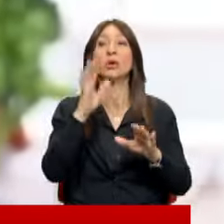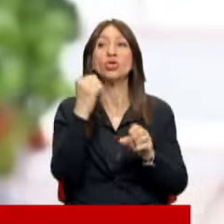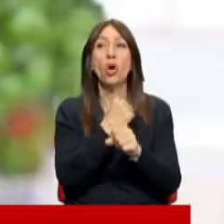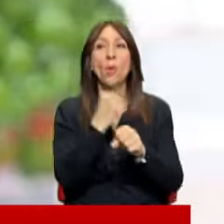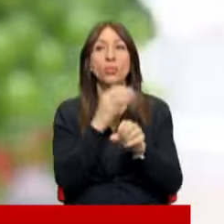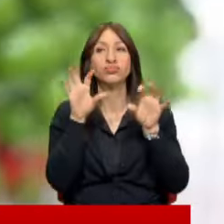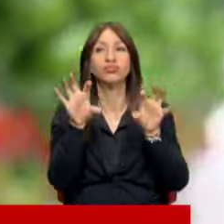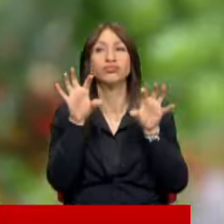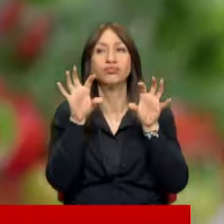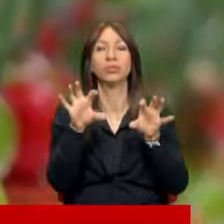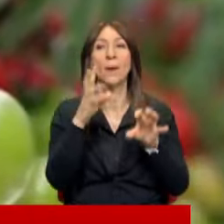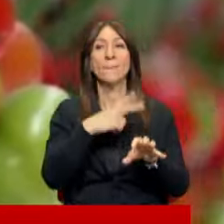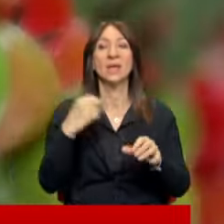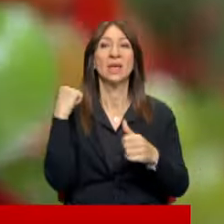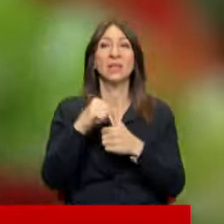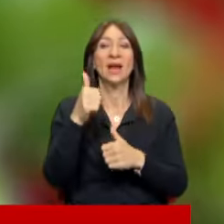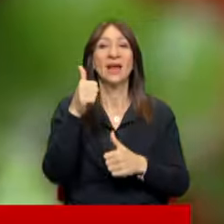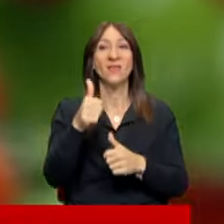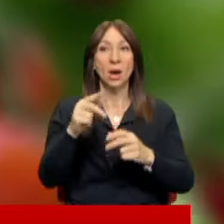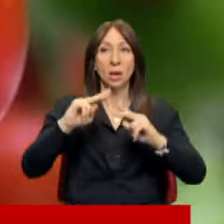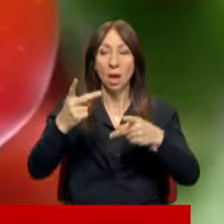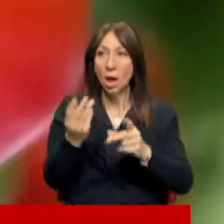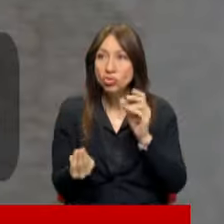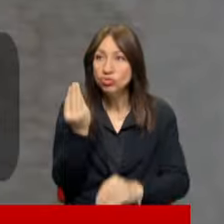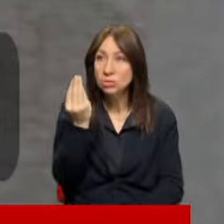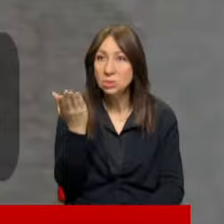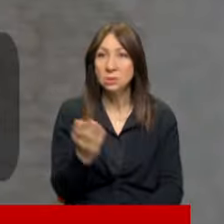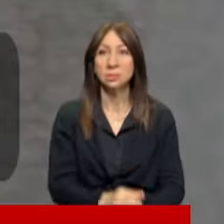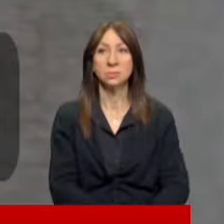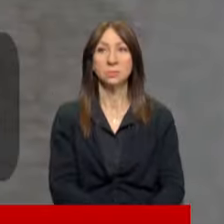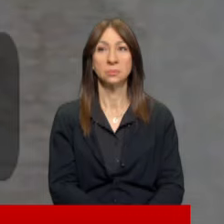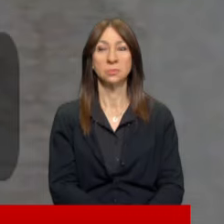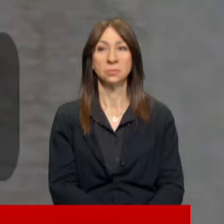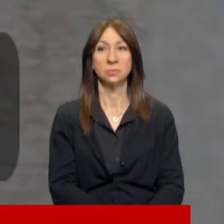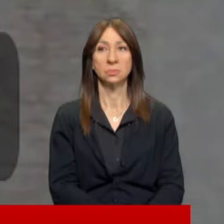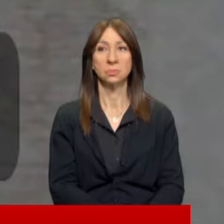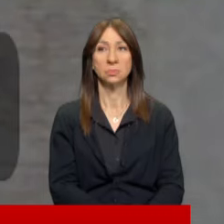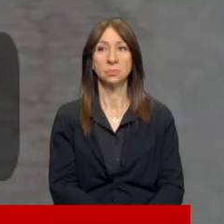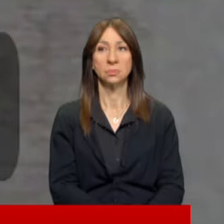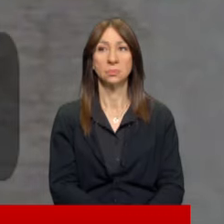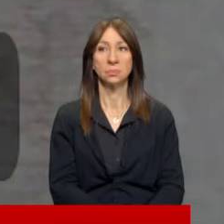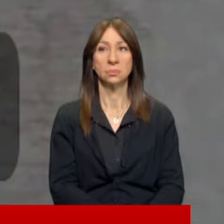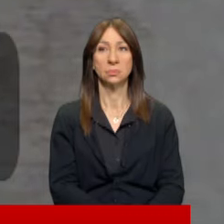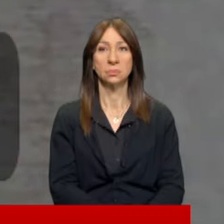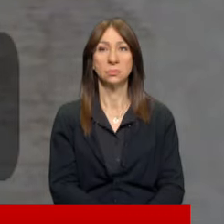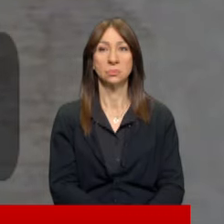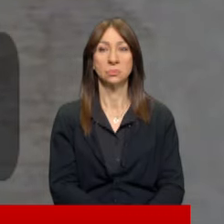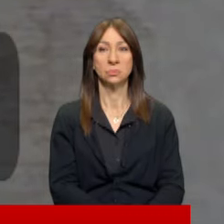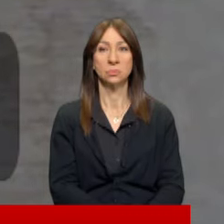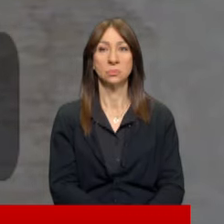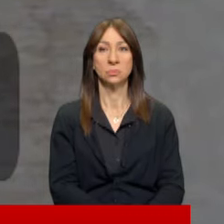kömürle ısıtıldığı belediye yeniden Refah Partisi'ne geçince ortaya çıktı. Seranın sürdürülebilirliği, karlılığı var mı